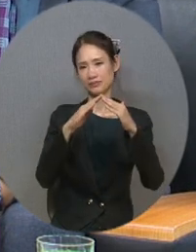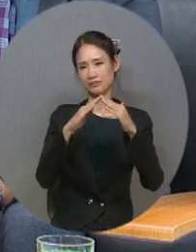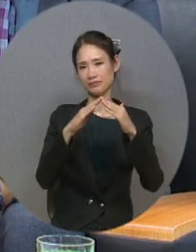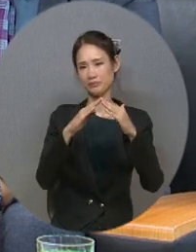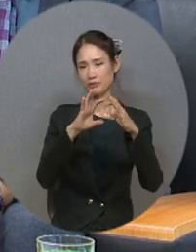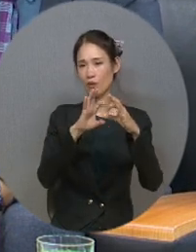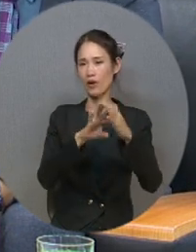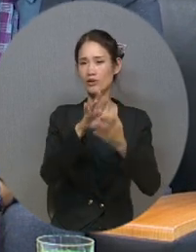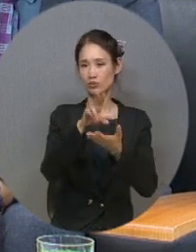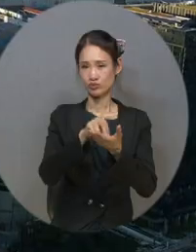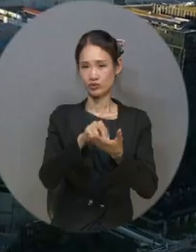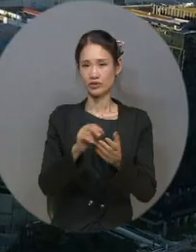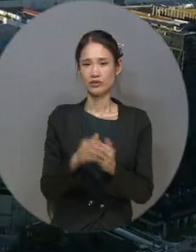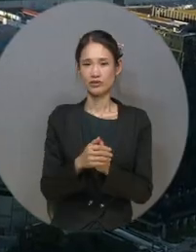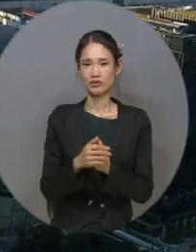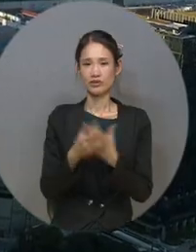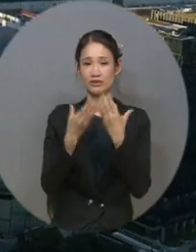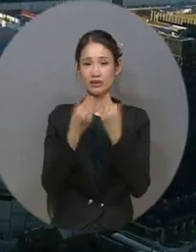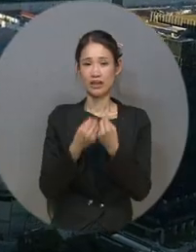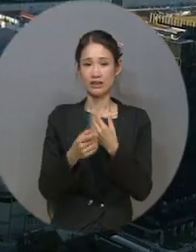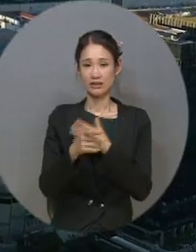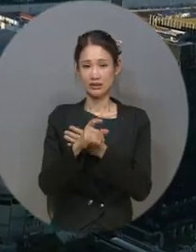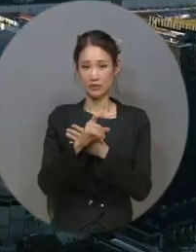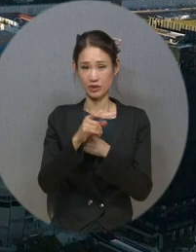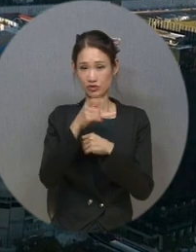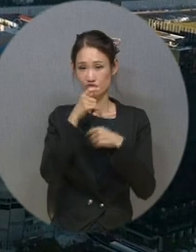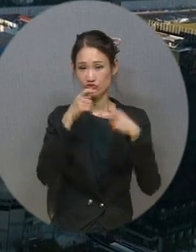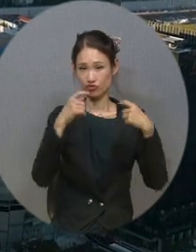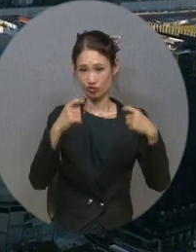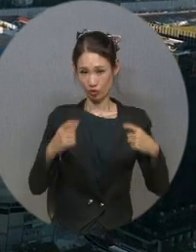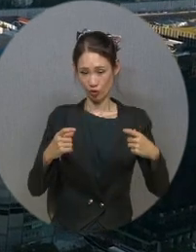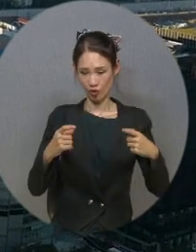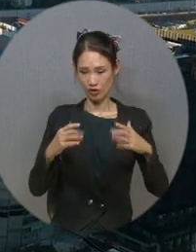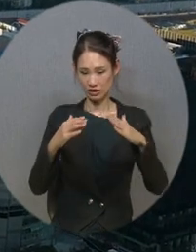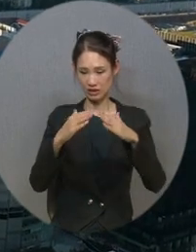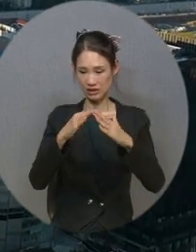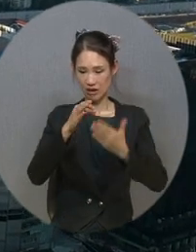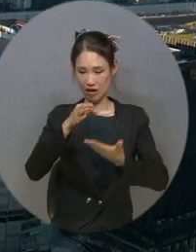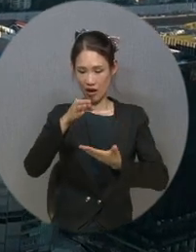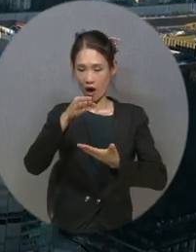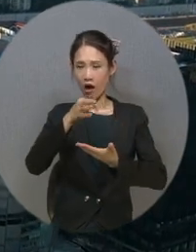예. 예를 들면 수도권의 경우 주택가격이 너무 높다 보니까